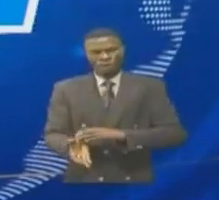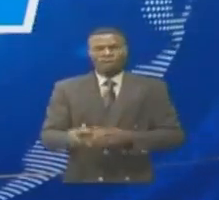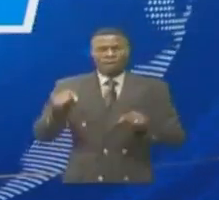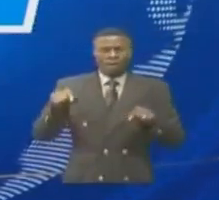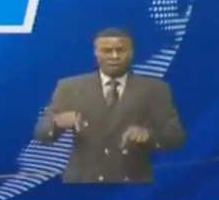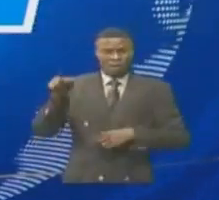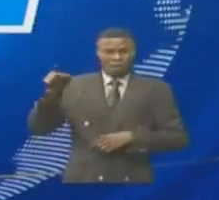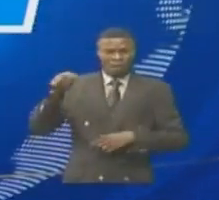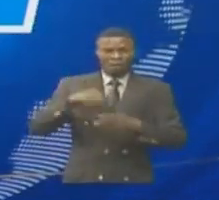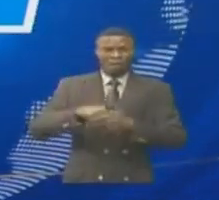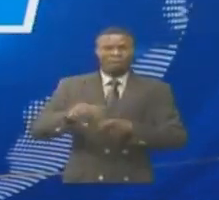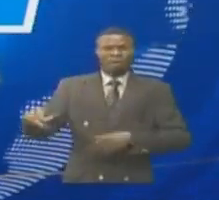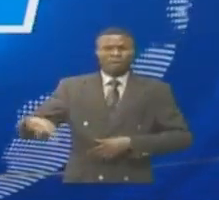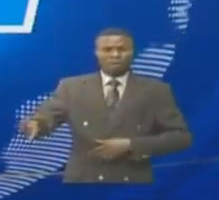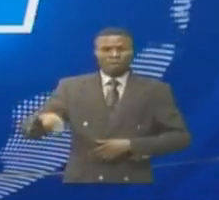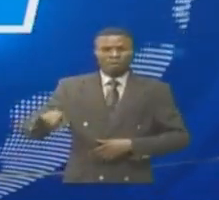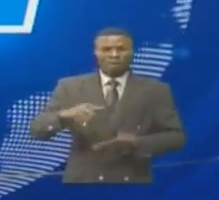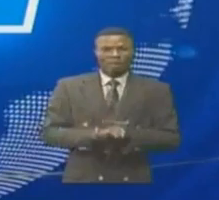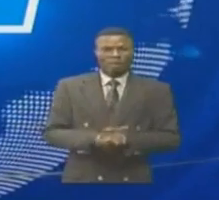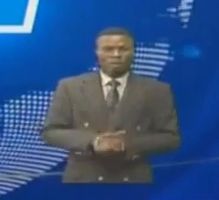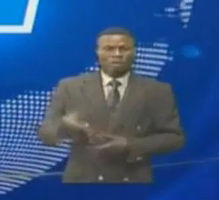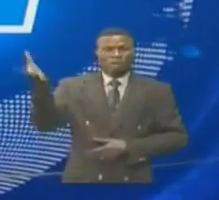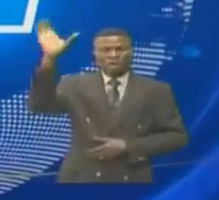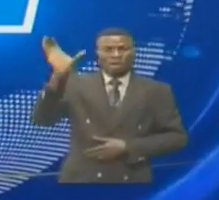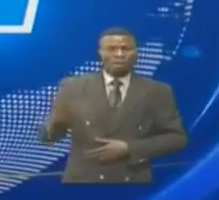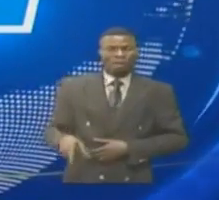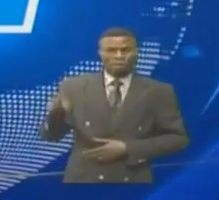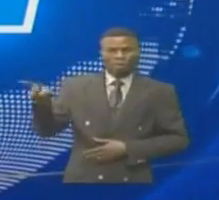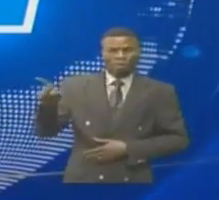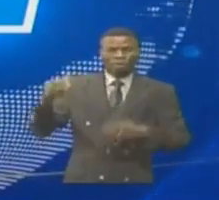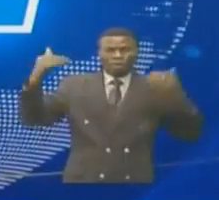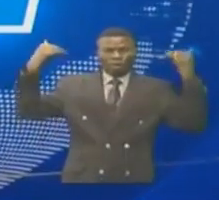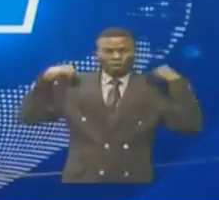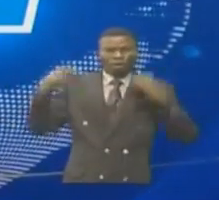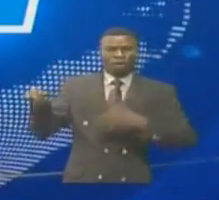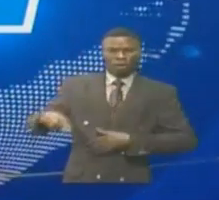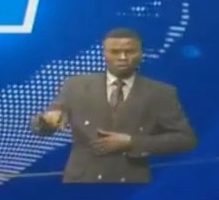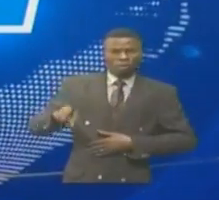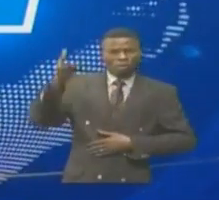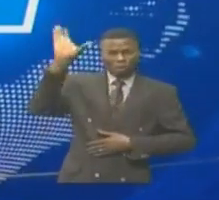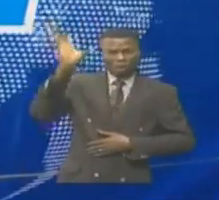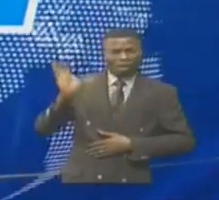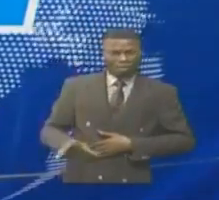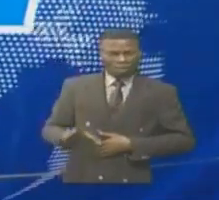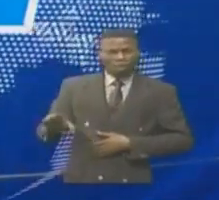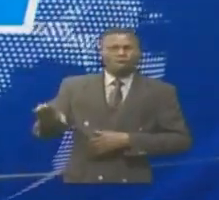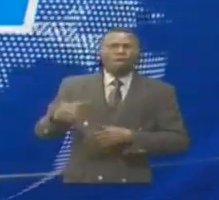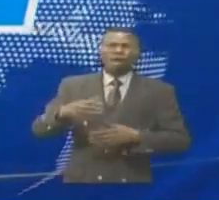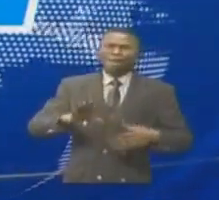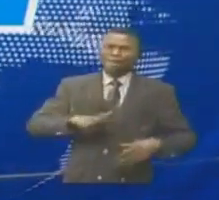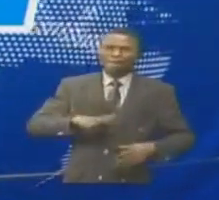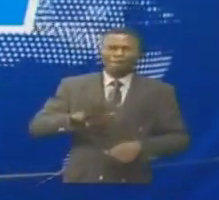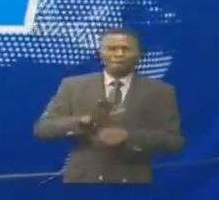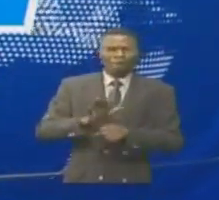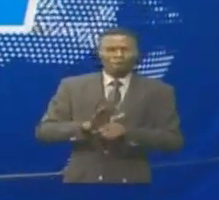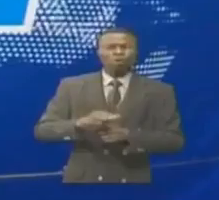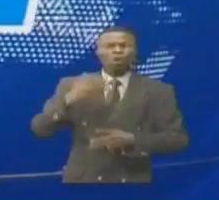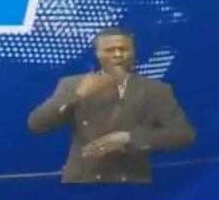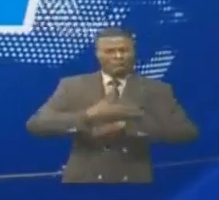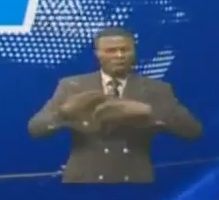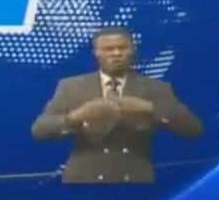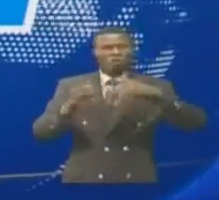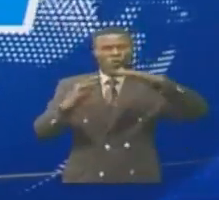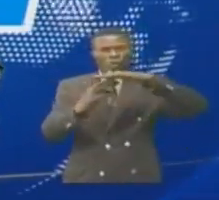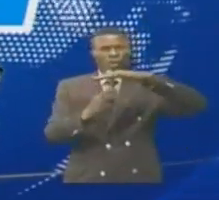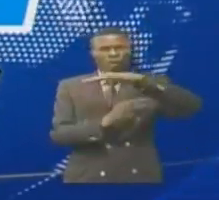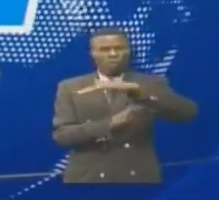là dans la province du Congo central. Les autorités provinciales et locales sont préoccupées par la réhabilitation de cet ouvrage. Dieu